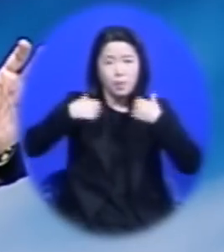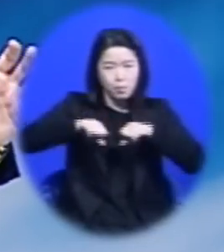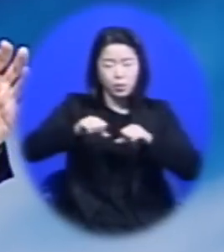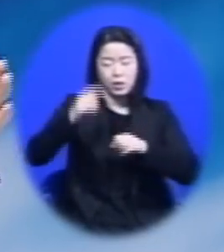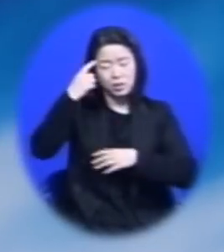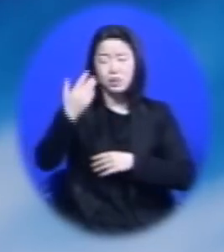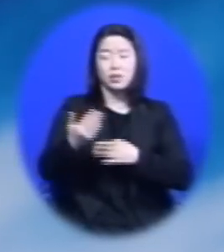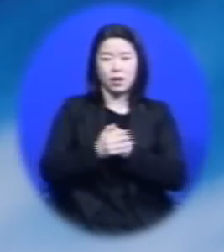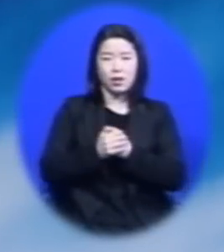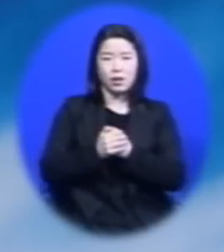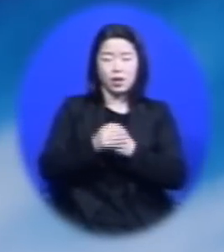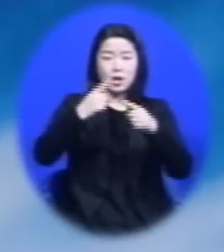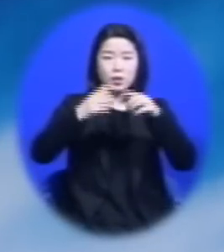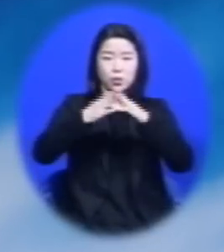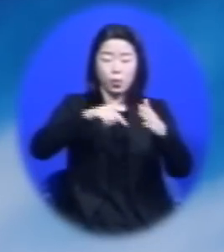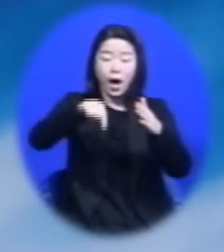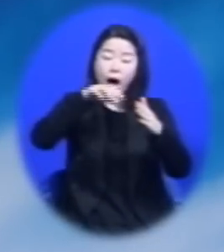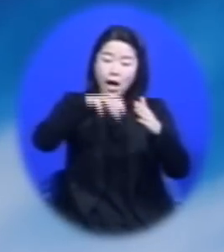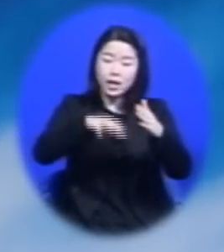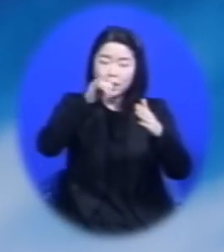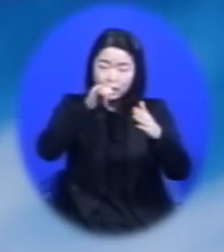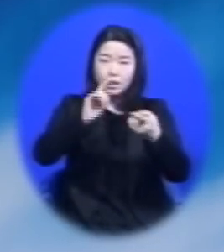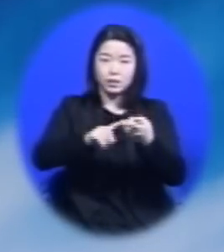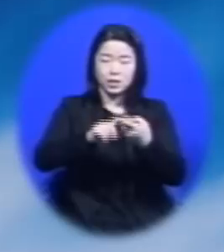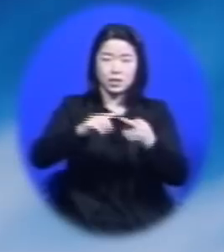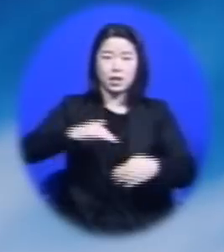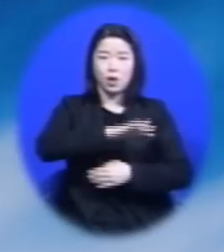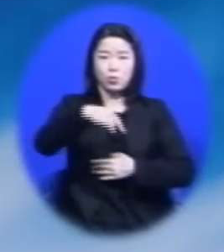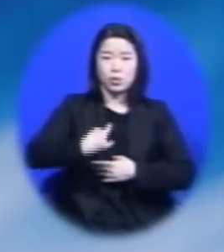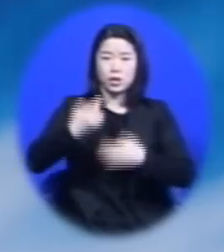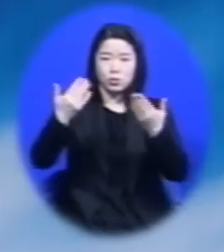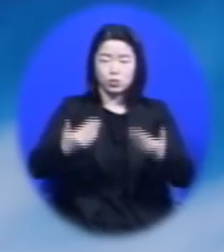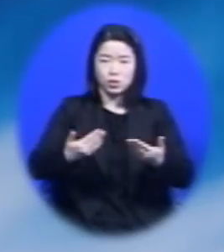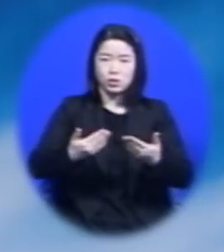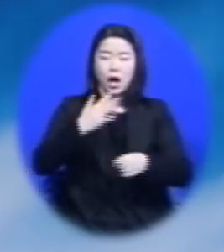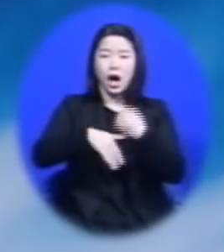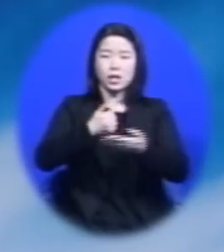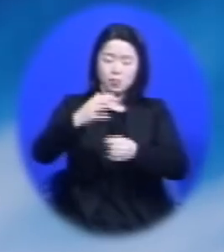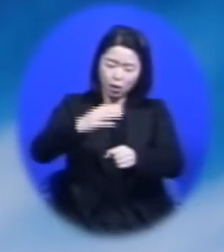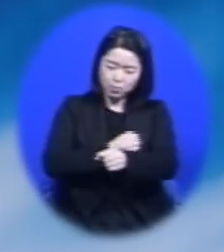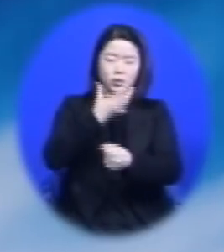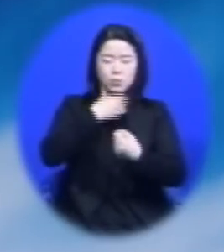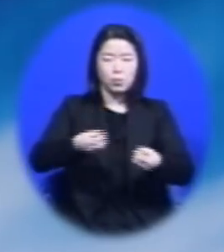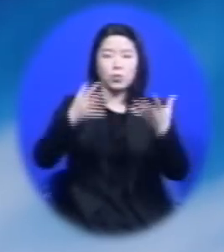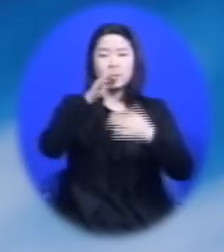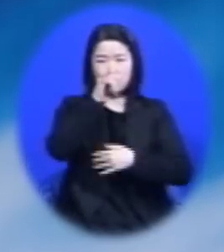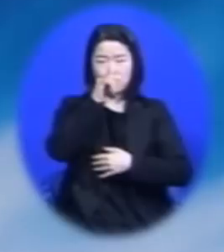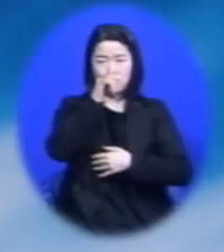포기했을까 교회 안에 있다는 것 자체가 우리에게 주는 엄청난 하나님의 축복이 있습니다